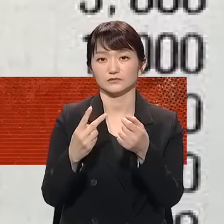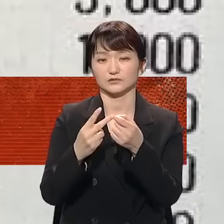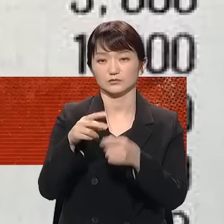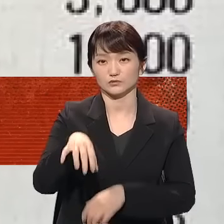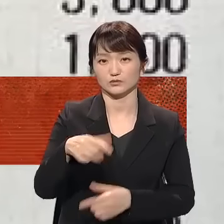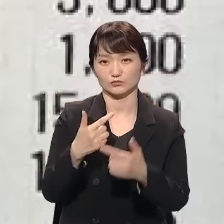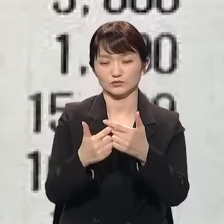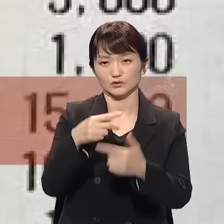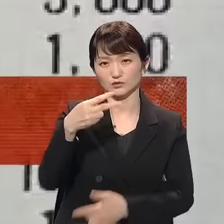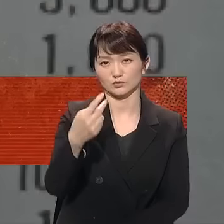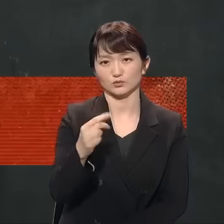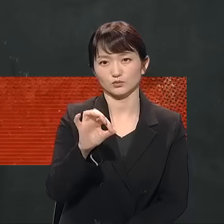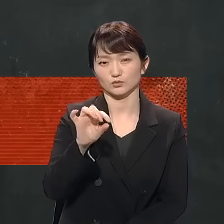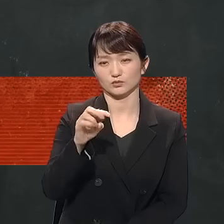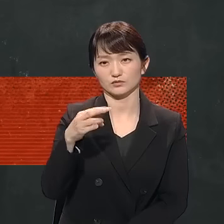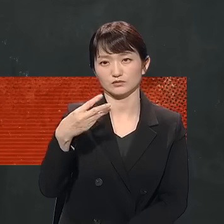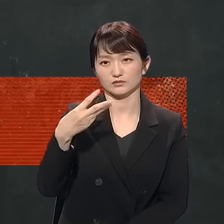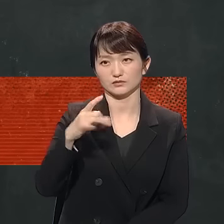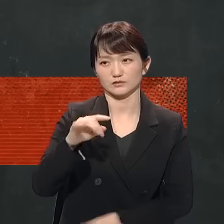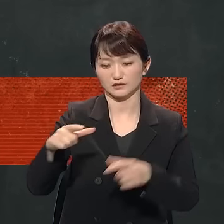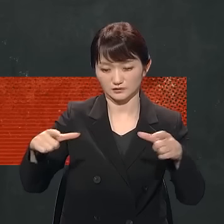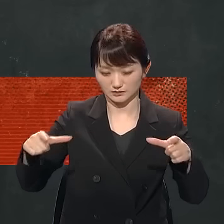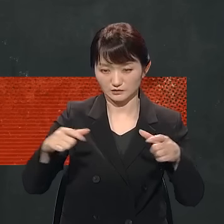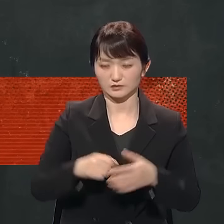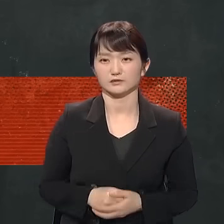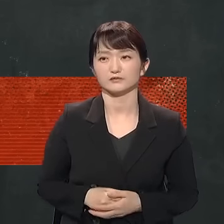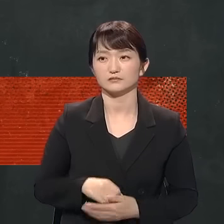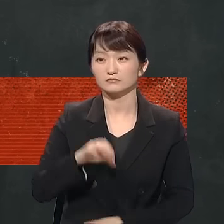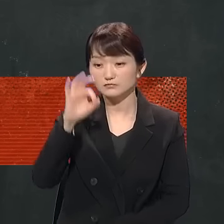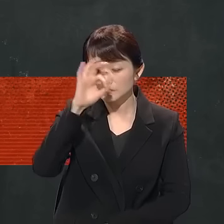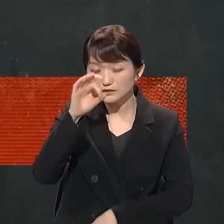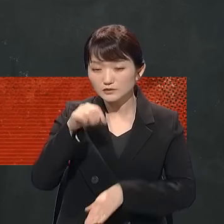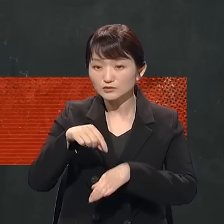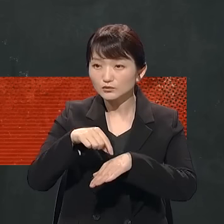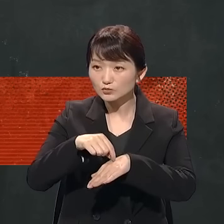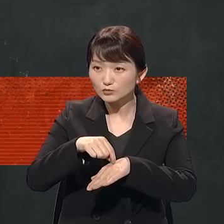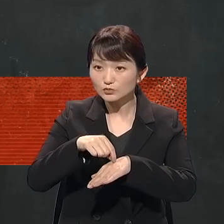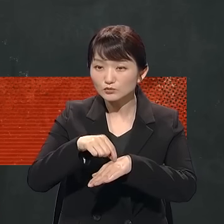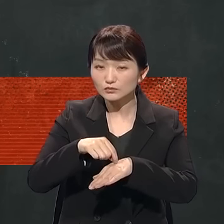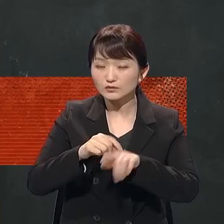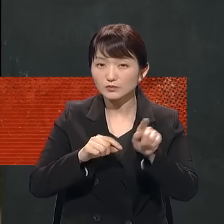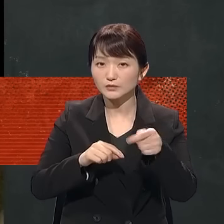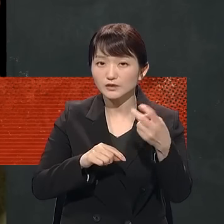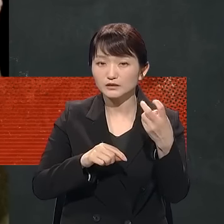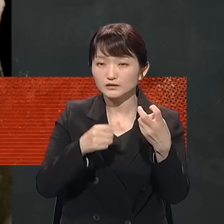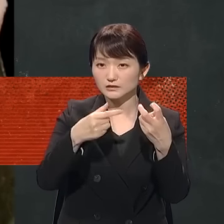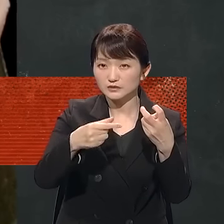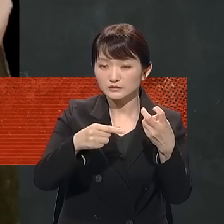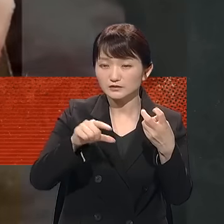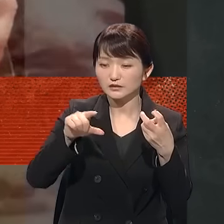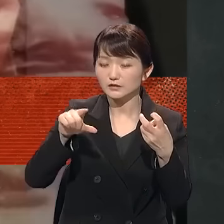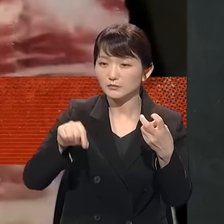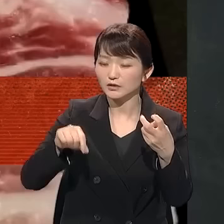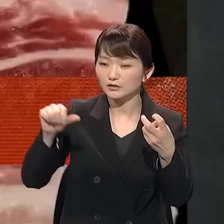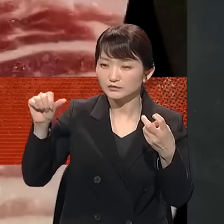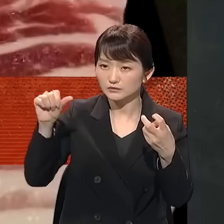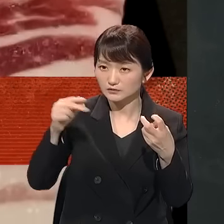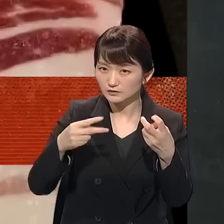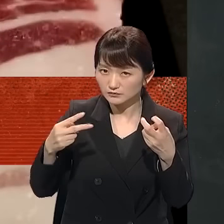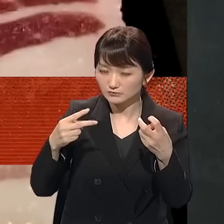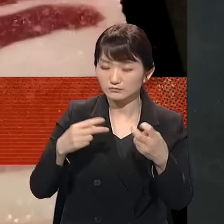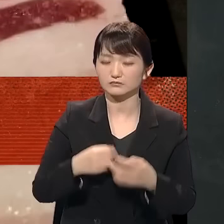부산 동래구입니다. 흑돼지 오겹살 1인분이 120g, 15,000원짜리였다고 하는데 이 게시자가 2인분을